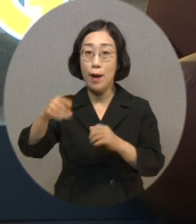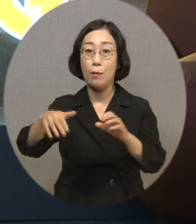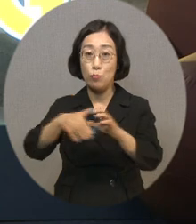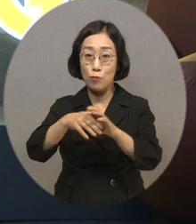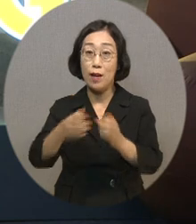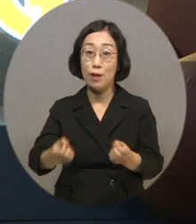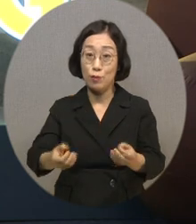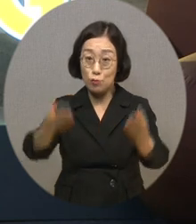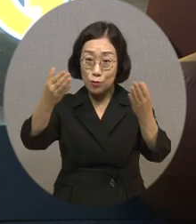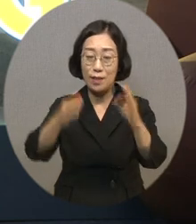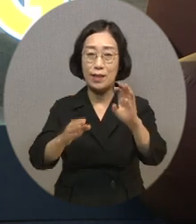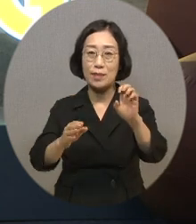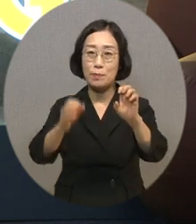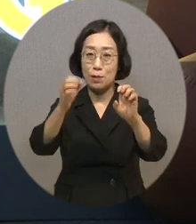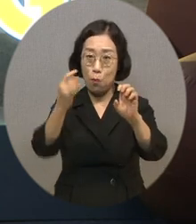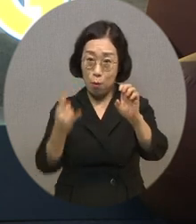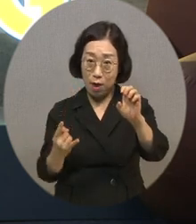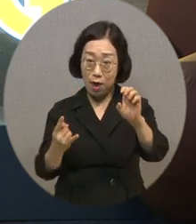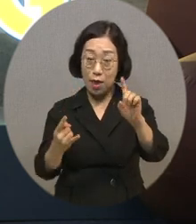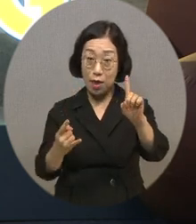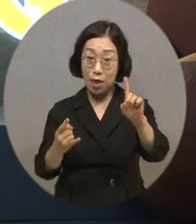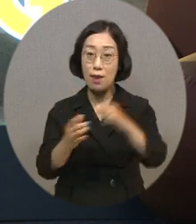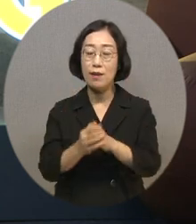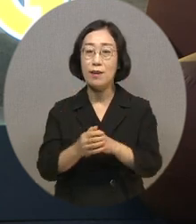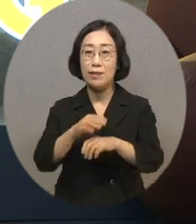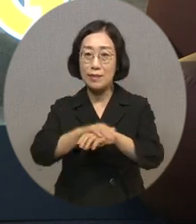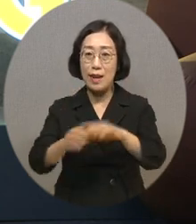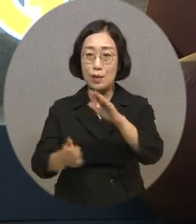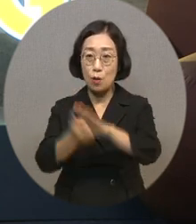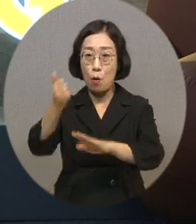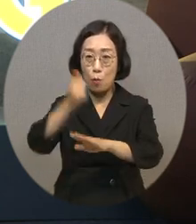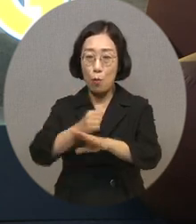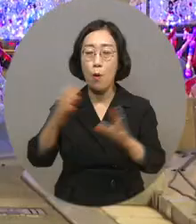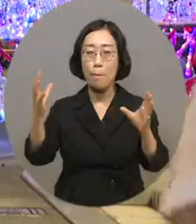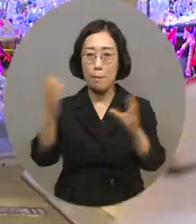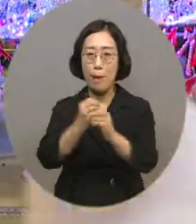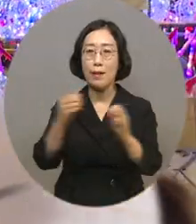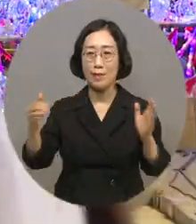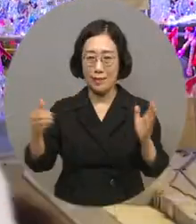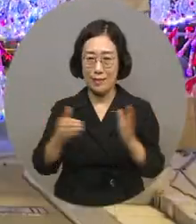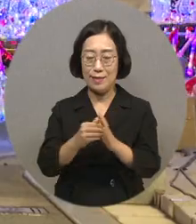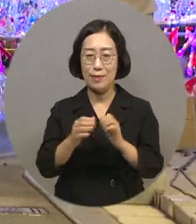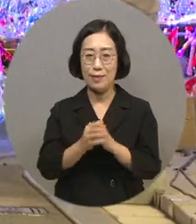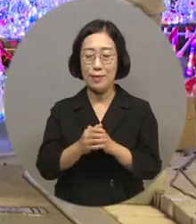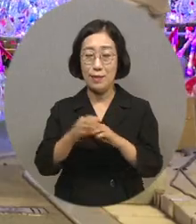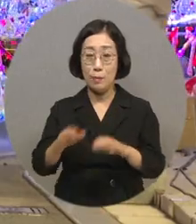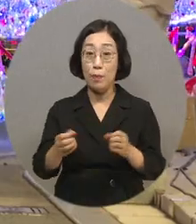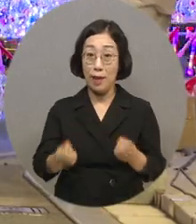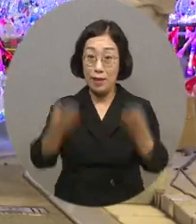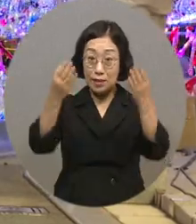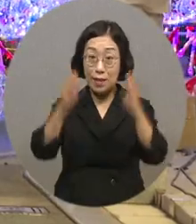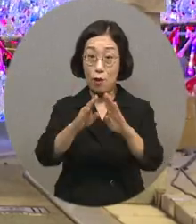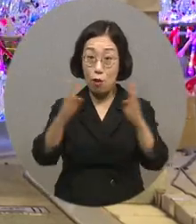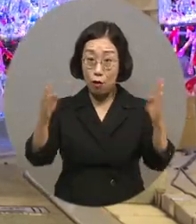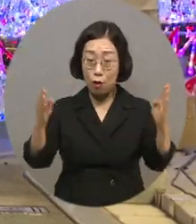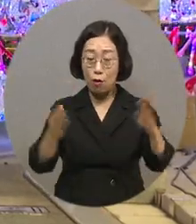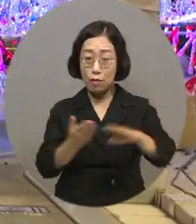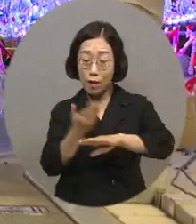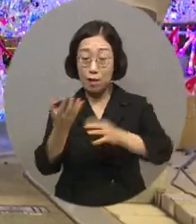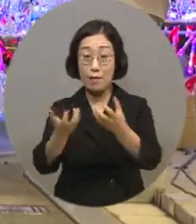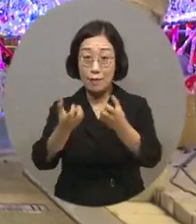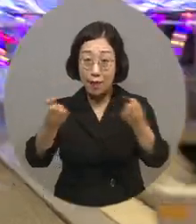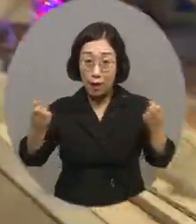열린 제41회 순천 팔마문화제를 성공적으로 마무리했습니다. 이번 행사는 기존에 따로